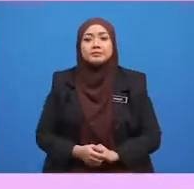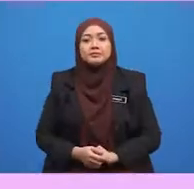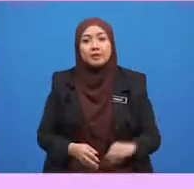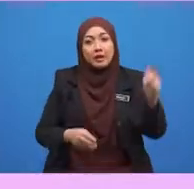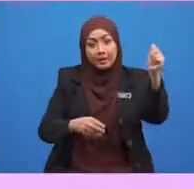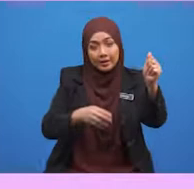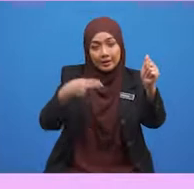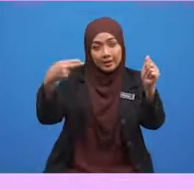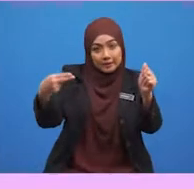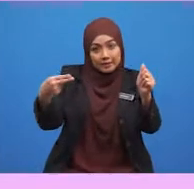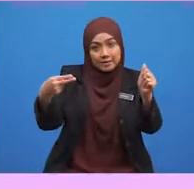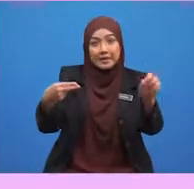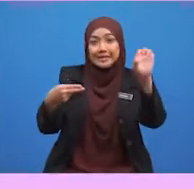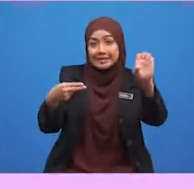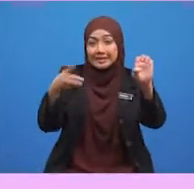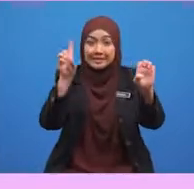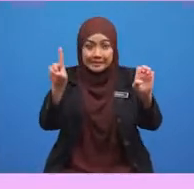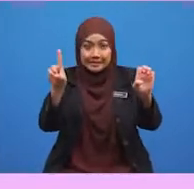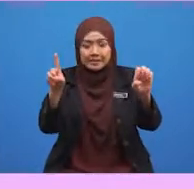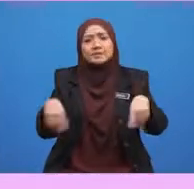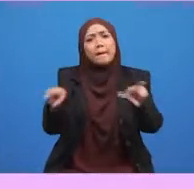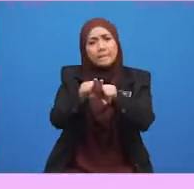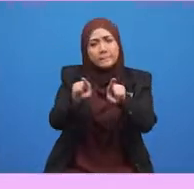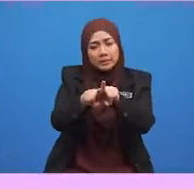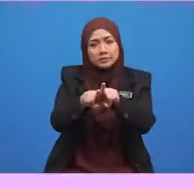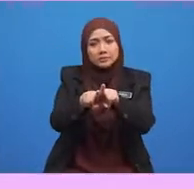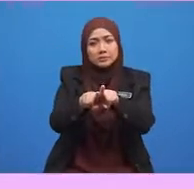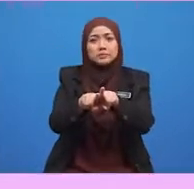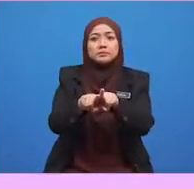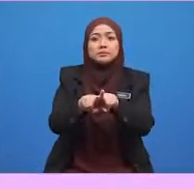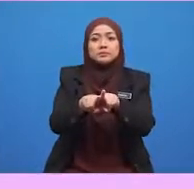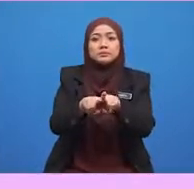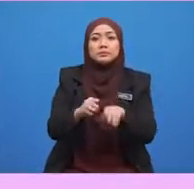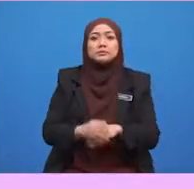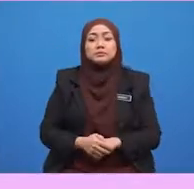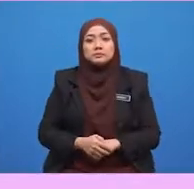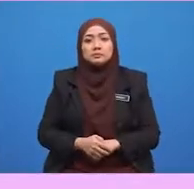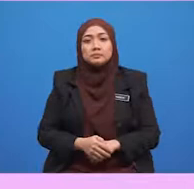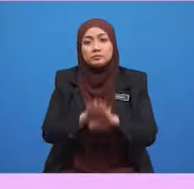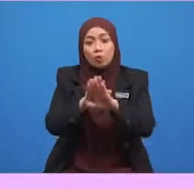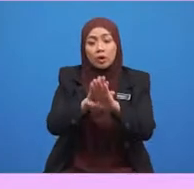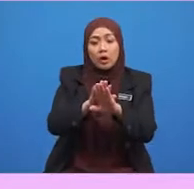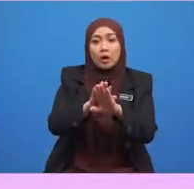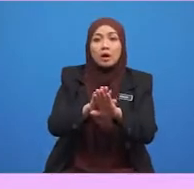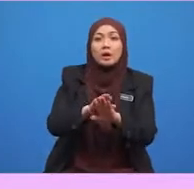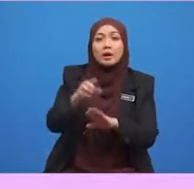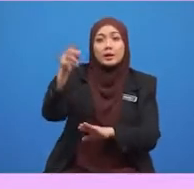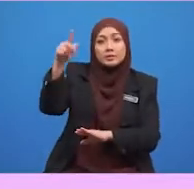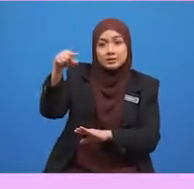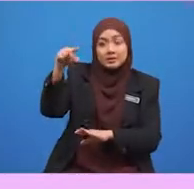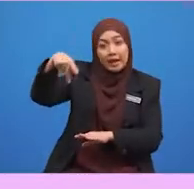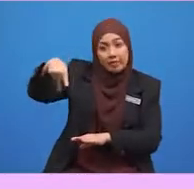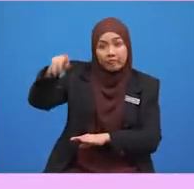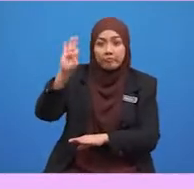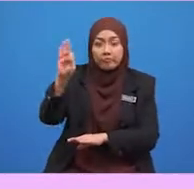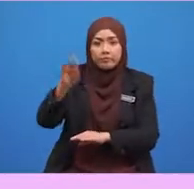AH dan panjang ED sama dengan BC tolak panjang GF, kemudian